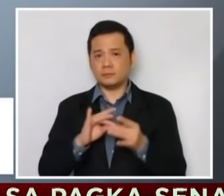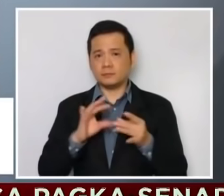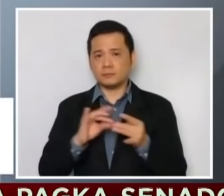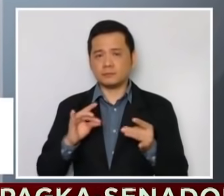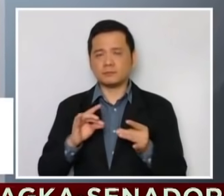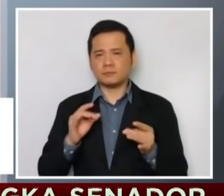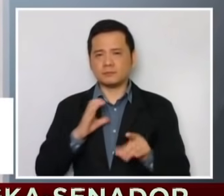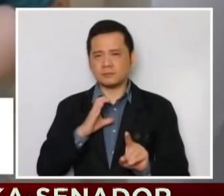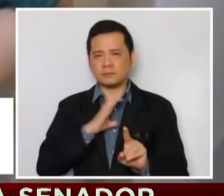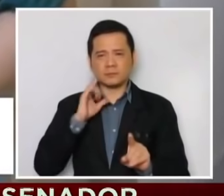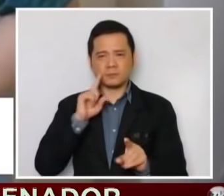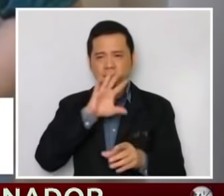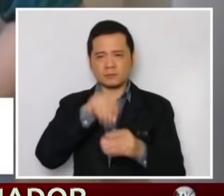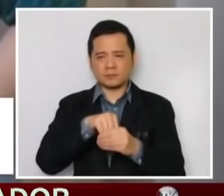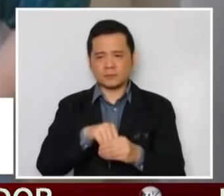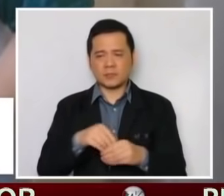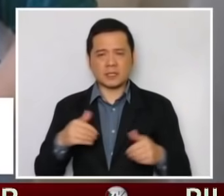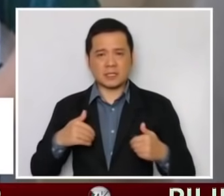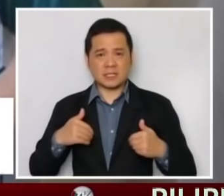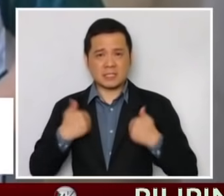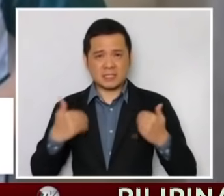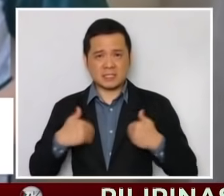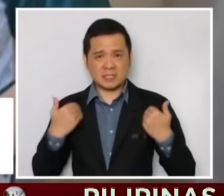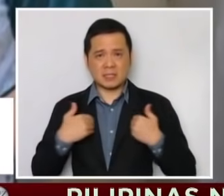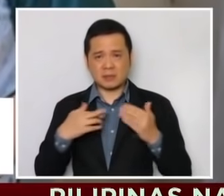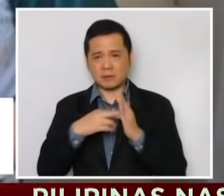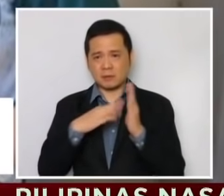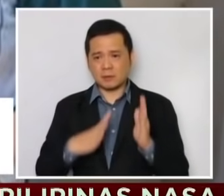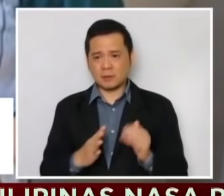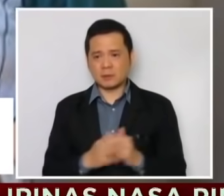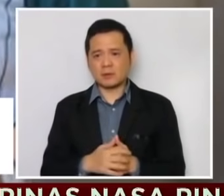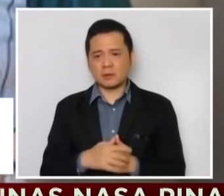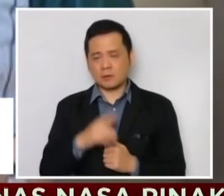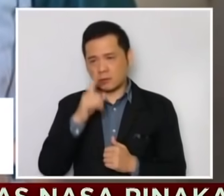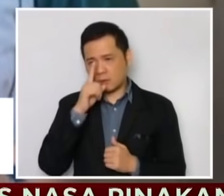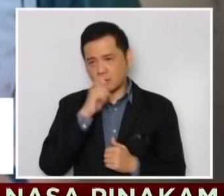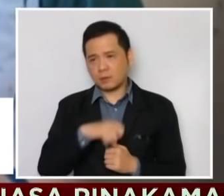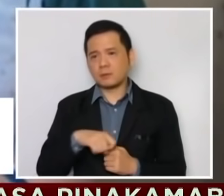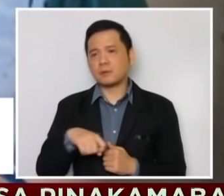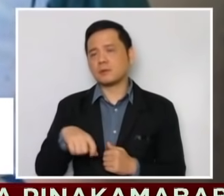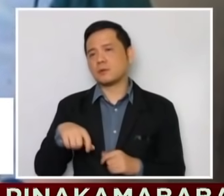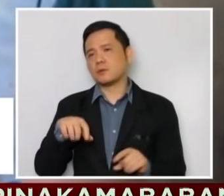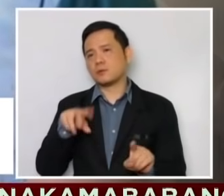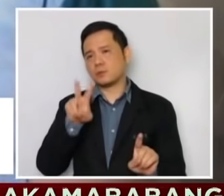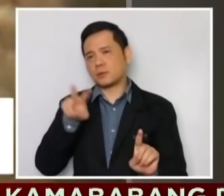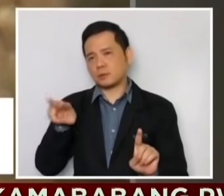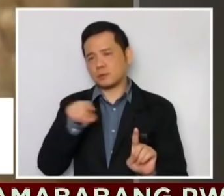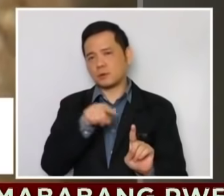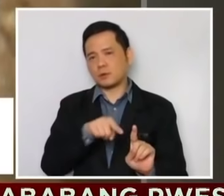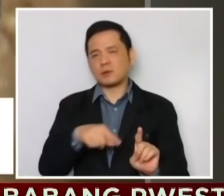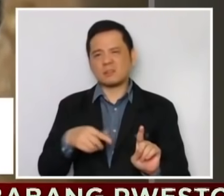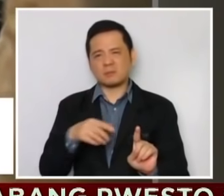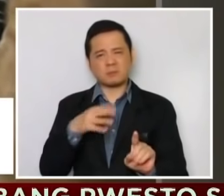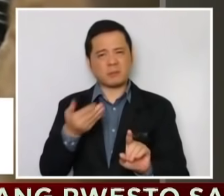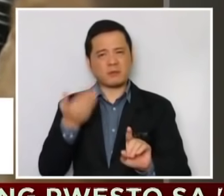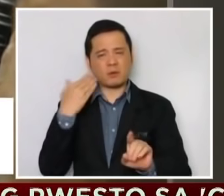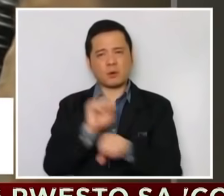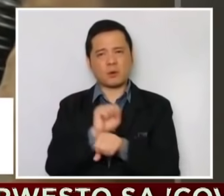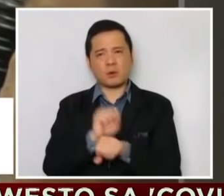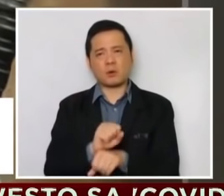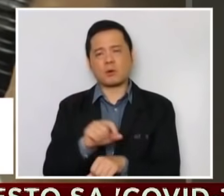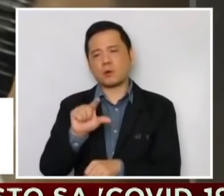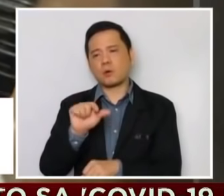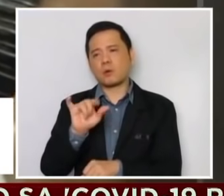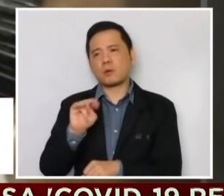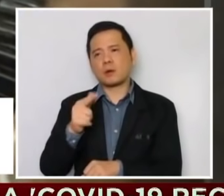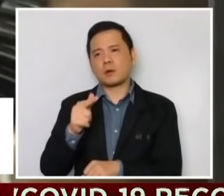lungsod. Isa sa pinakabatang kandidato ang 22-anyos na aktor na dating bituin ng Going Bulilit. Sa Cavite pa rin, naghain